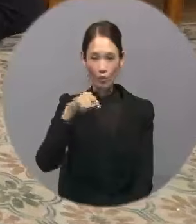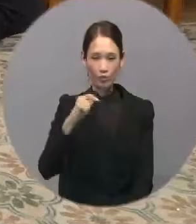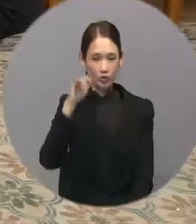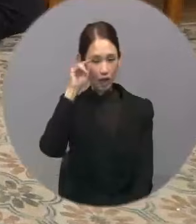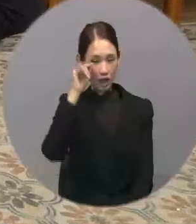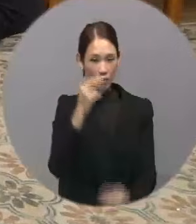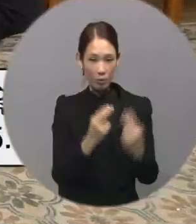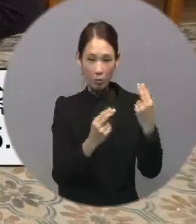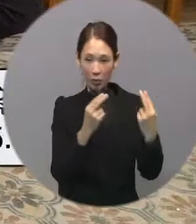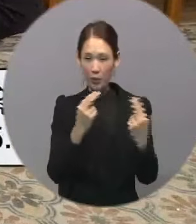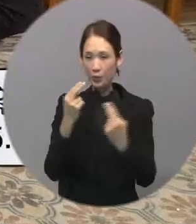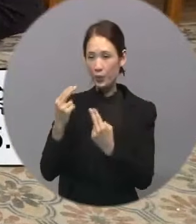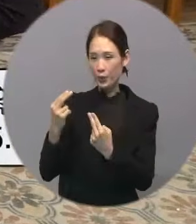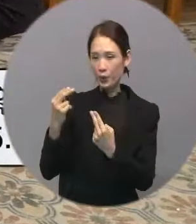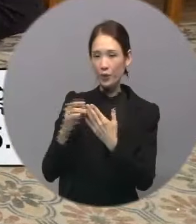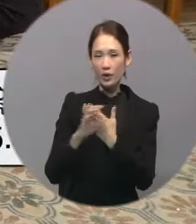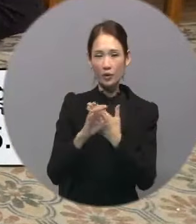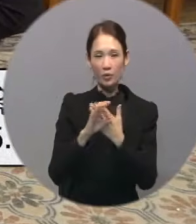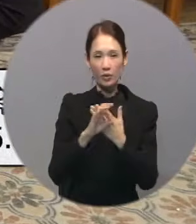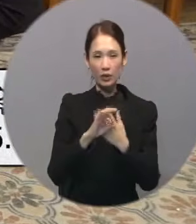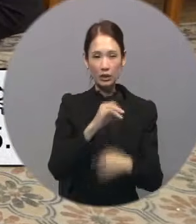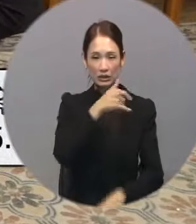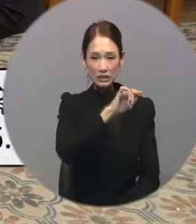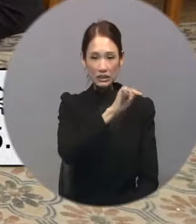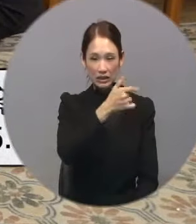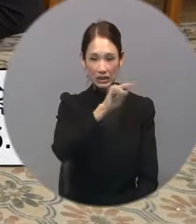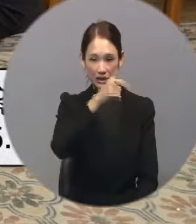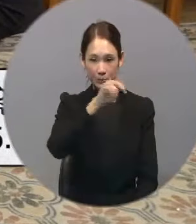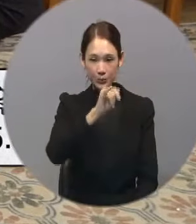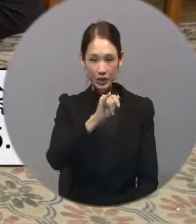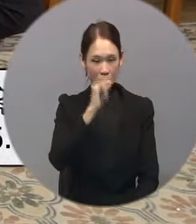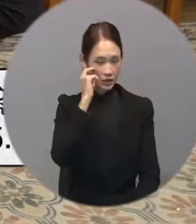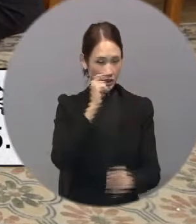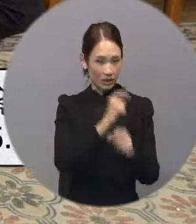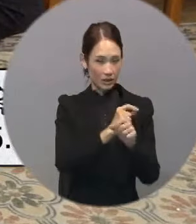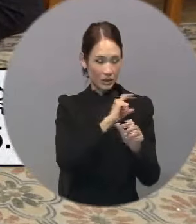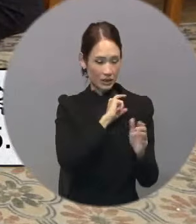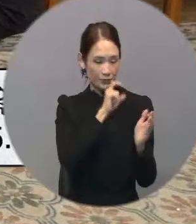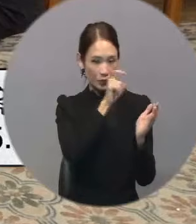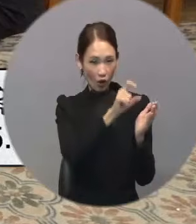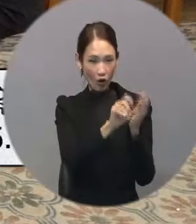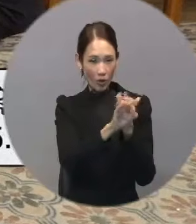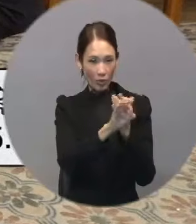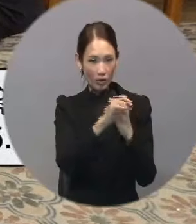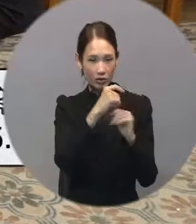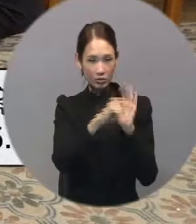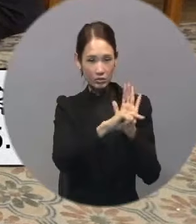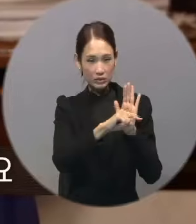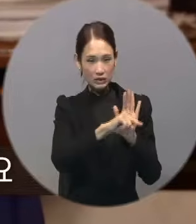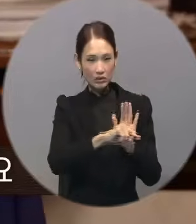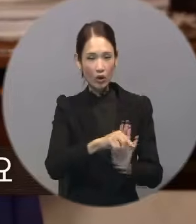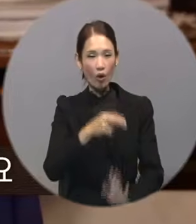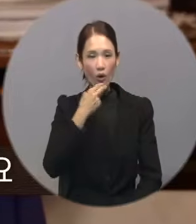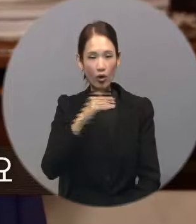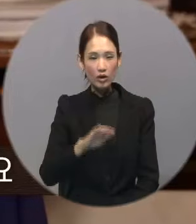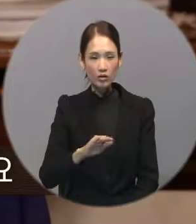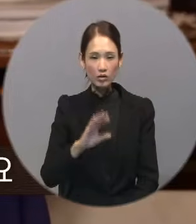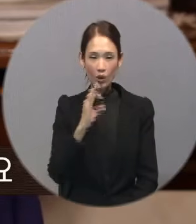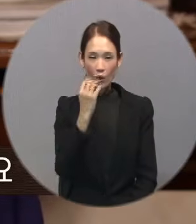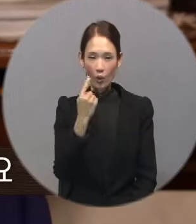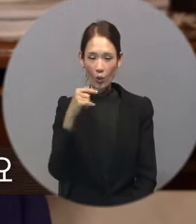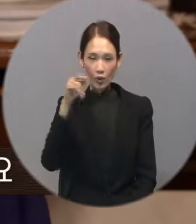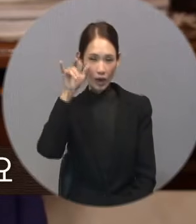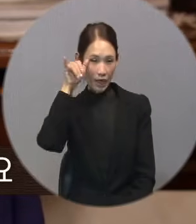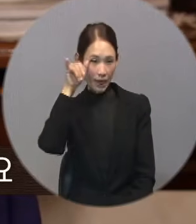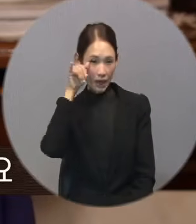해보면 시진핑이라고 하는 주석의 이름을 넣어보면 딥시크는 부정적인 이야기들을 하지 않지만 오픈 AI는